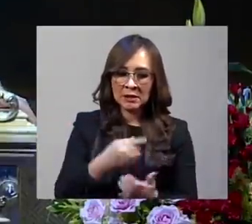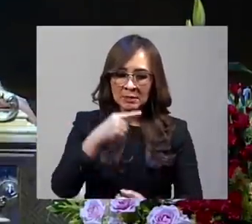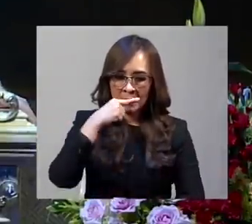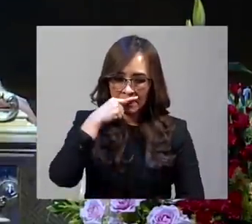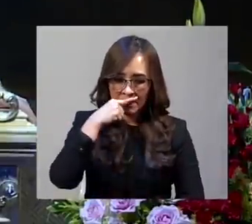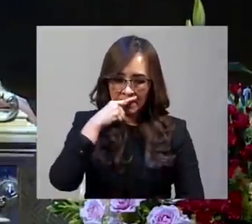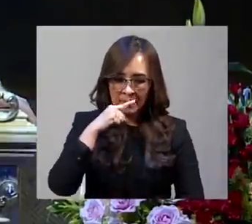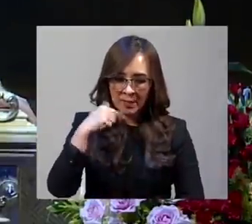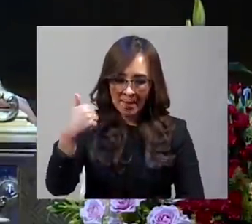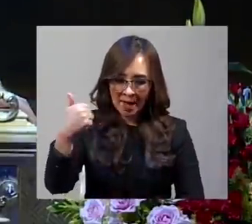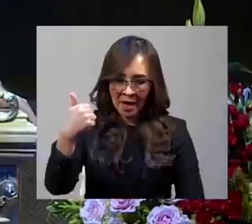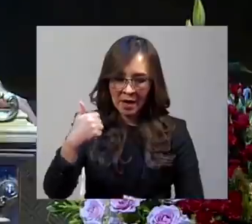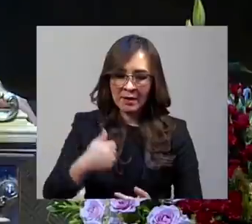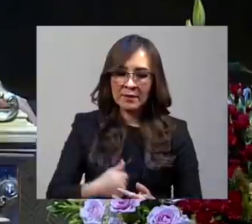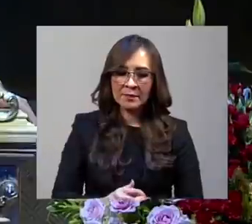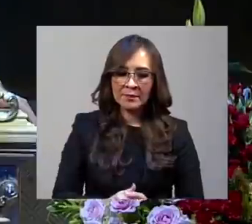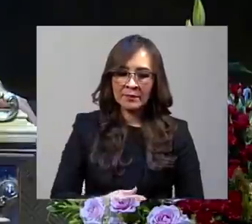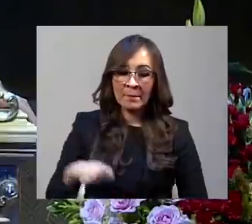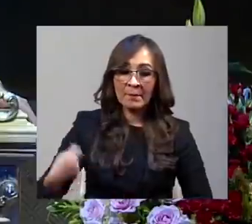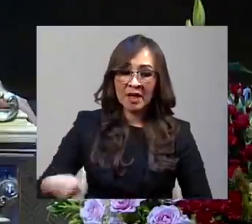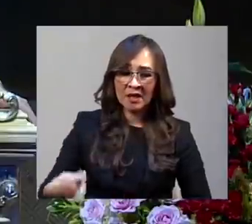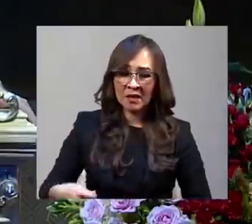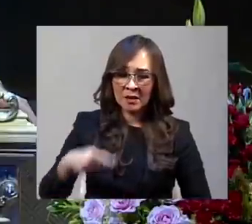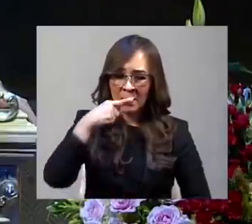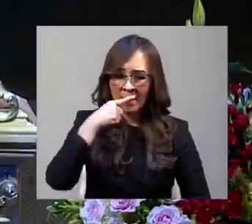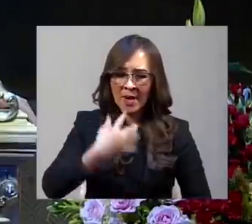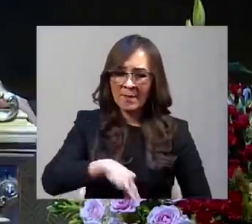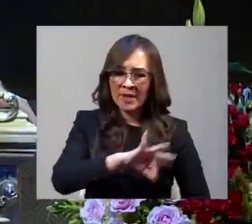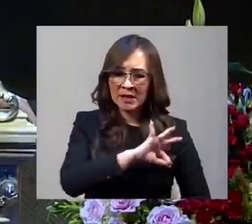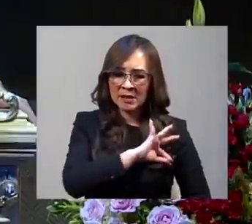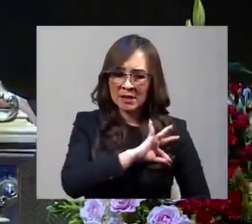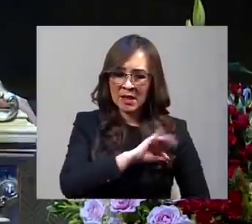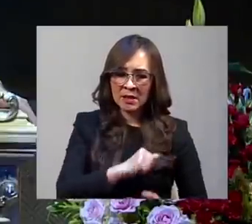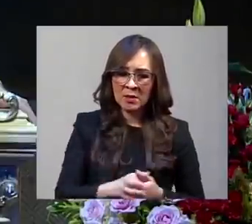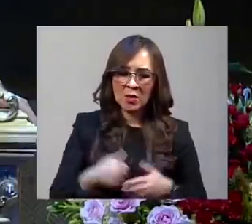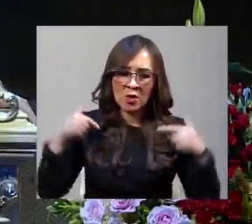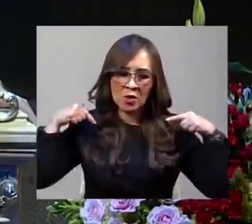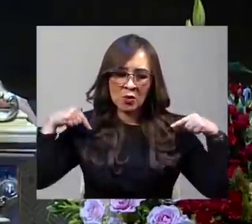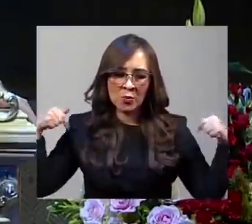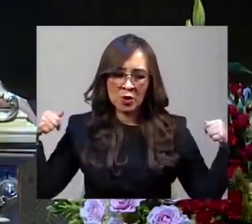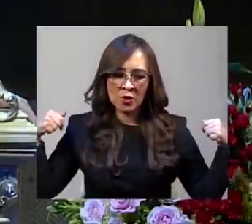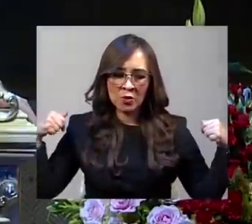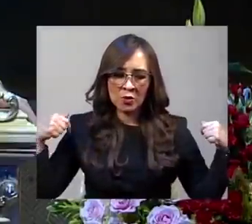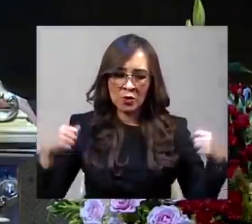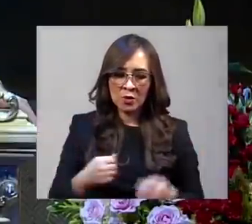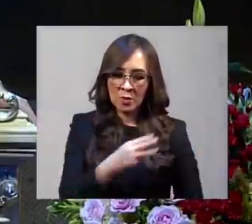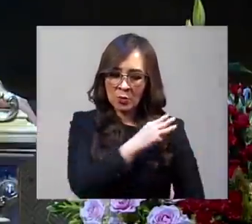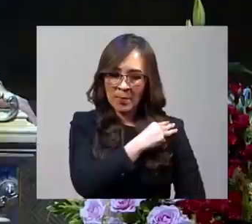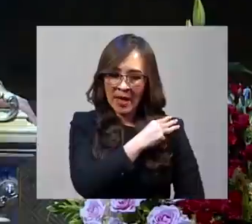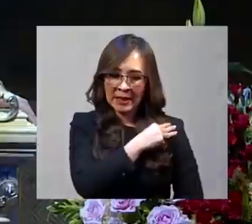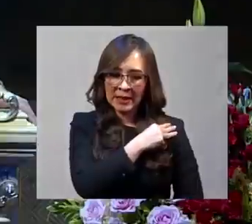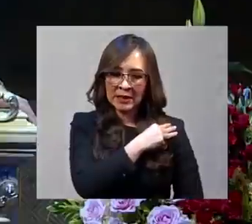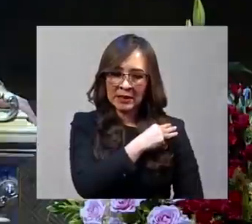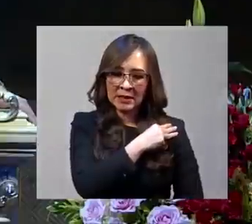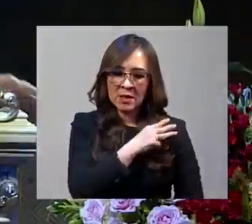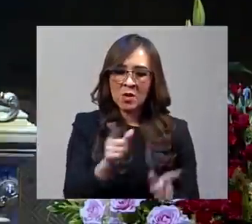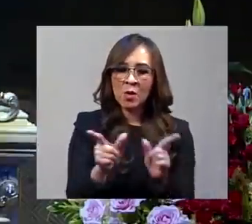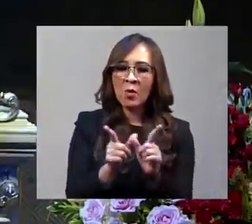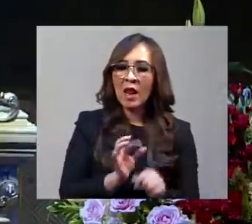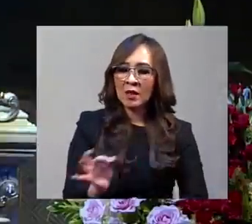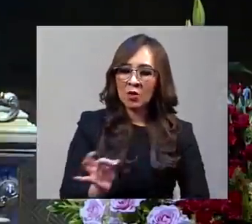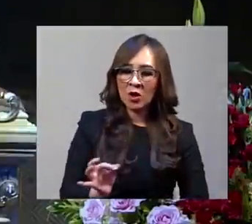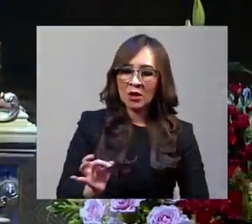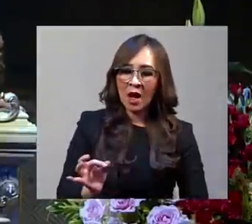Bapak Presiden, Wakil Presiden, para menteri, pejabat di pusat dan daerah, para gubernur, para bupati, para wali kota.